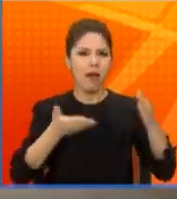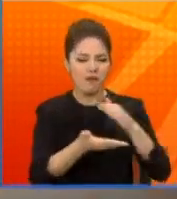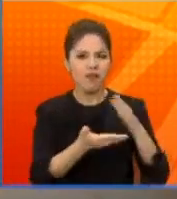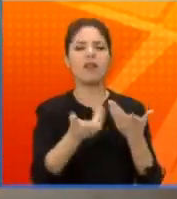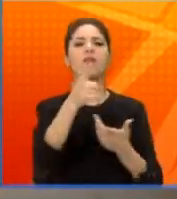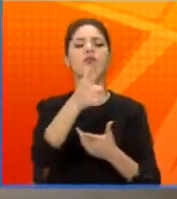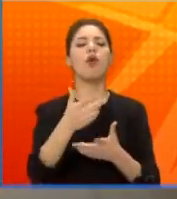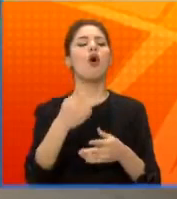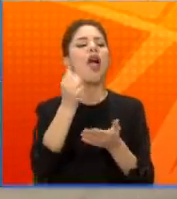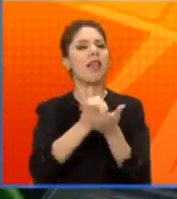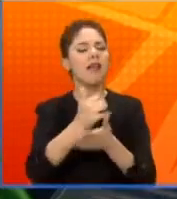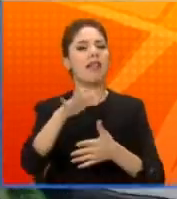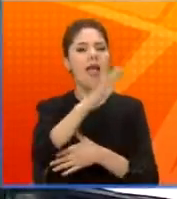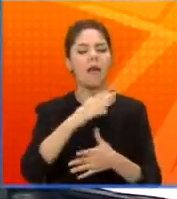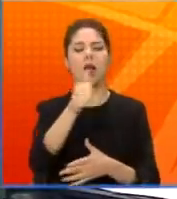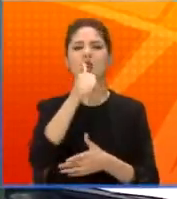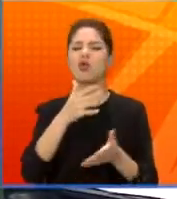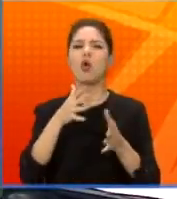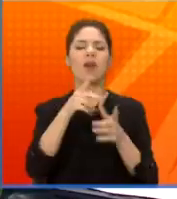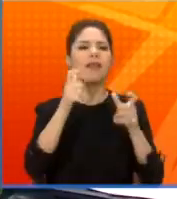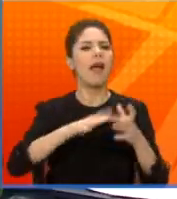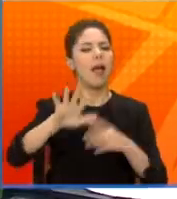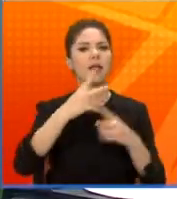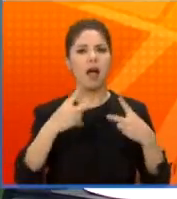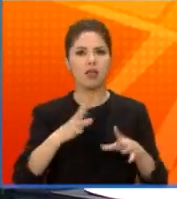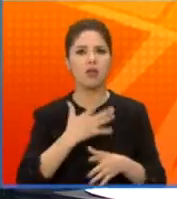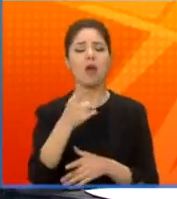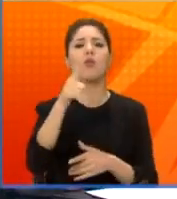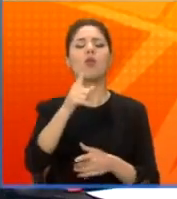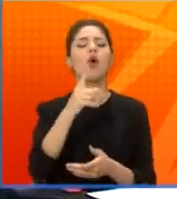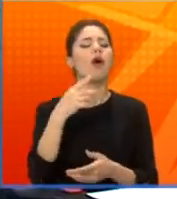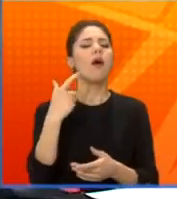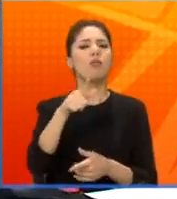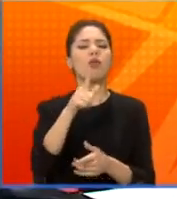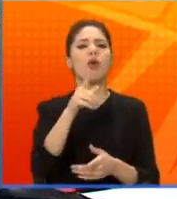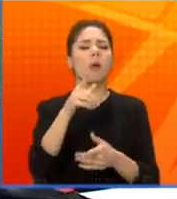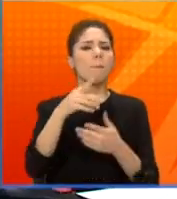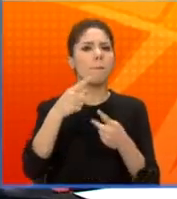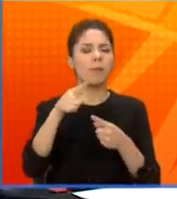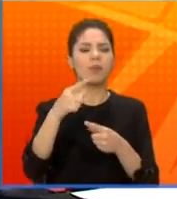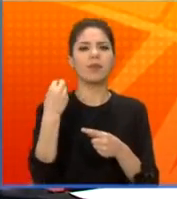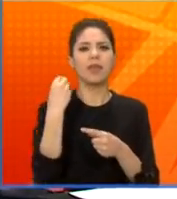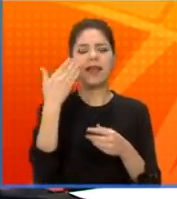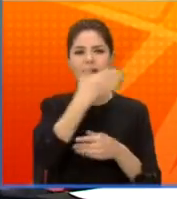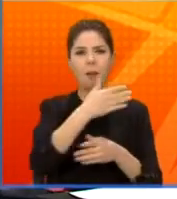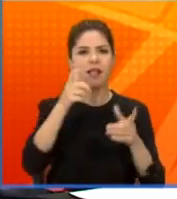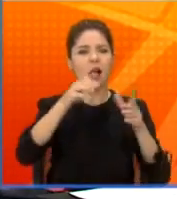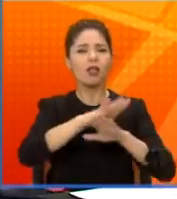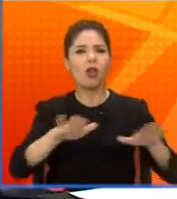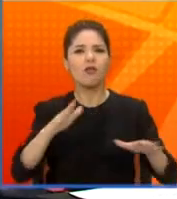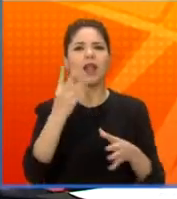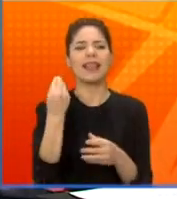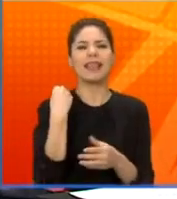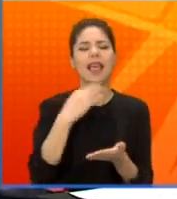bayileri yine açık. Ama tabii bu kadarla da sınırlı değil bu yeni istisnalar genelgesi. Özellikle Ramazan sofralarına özel bir